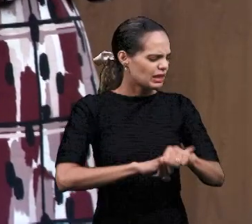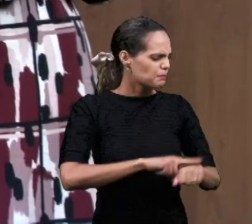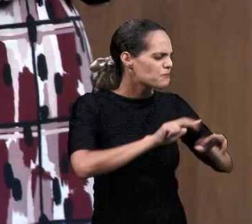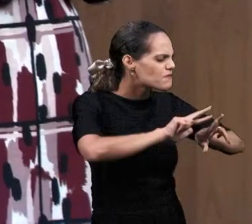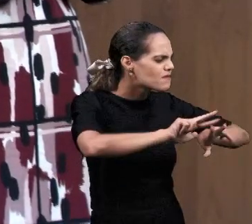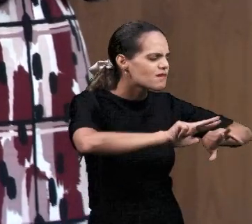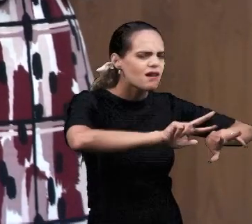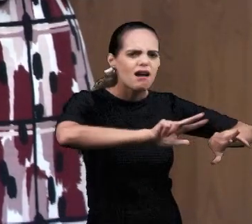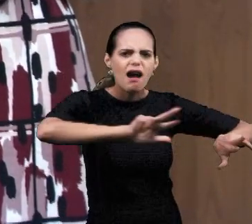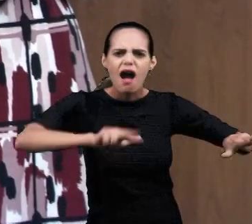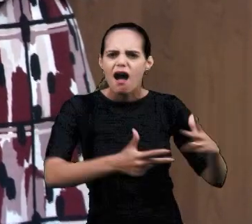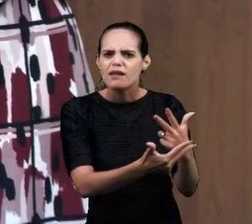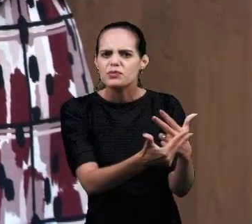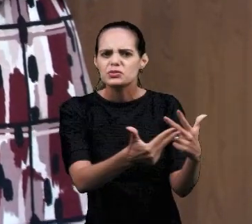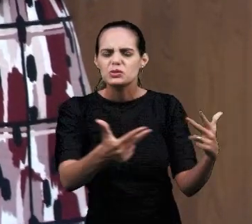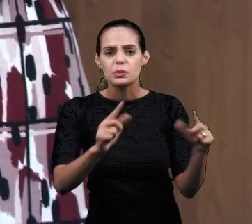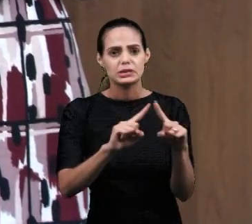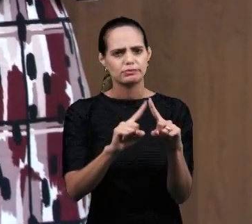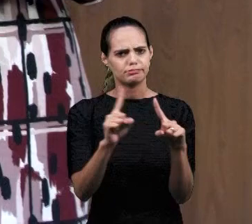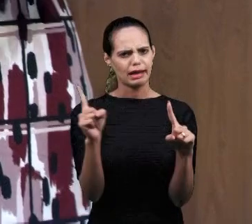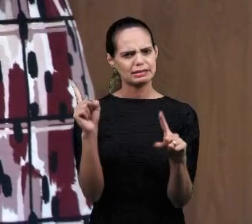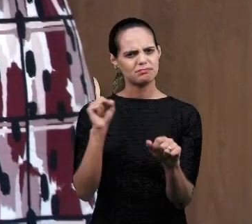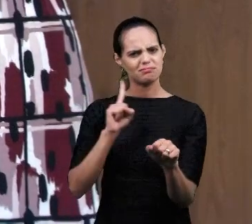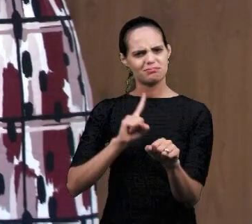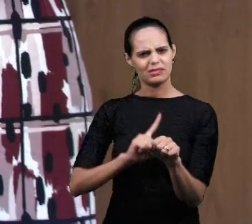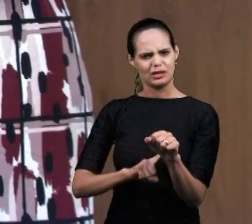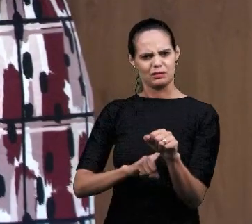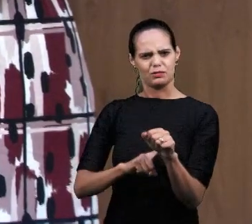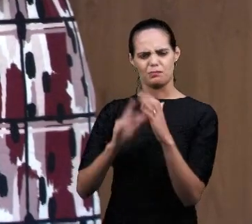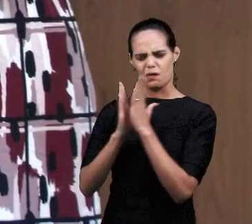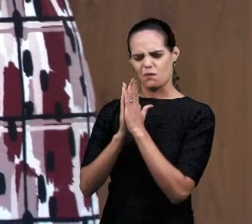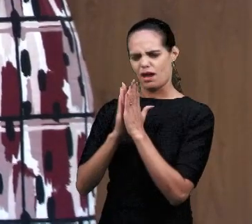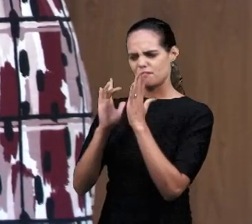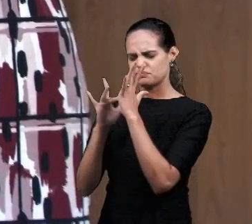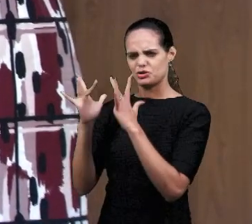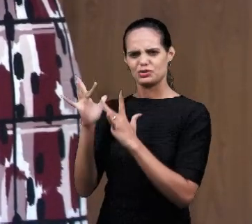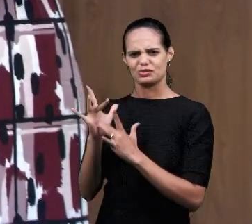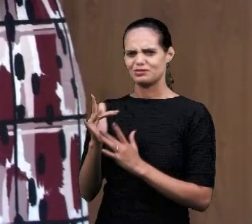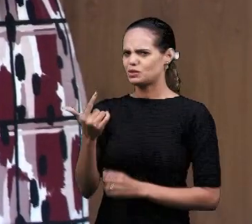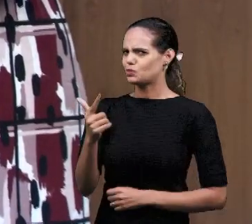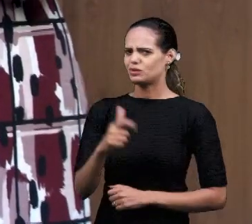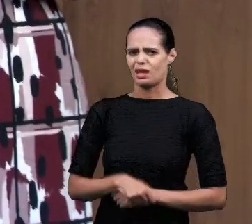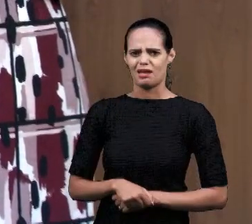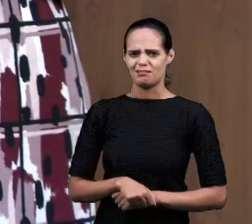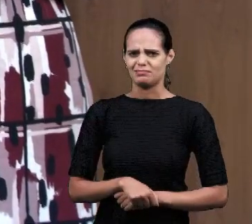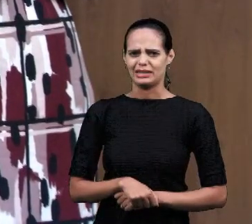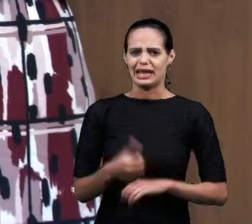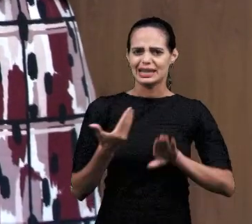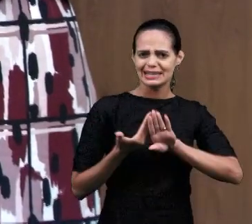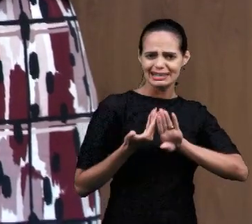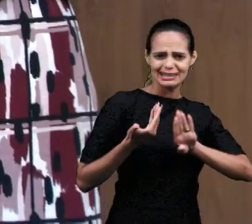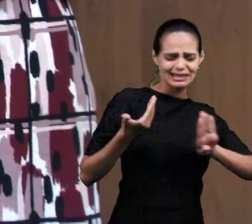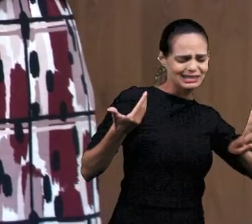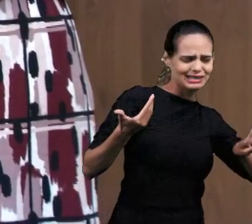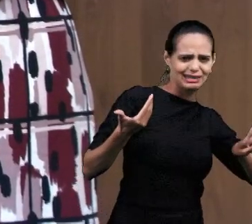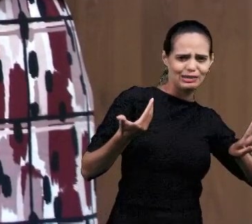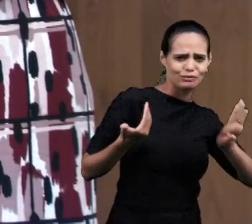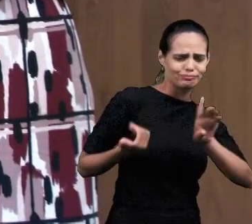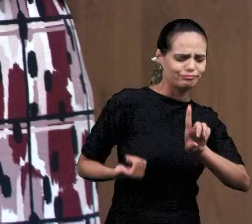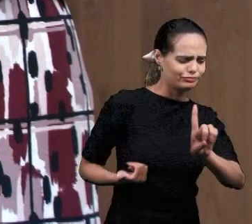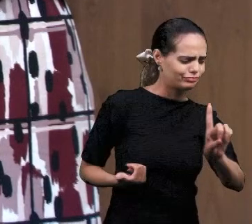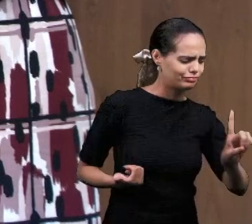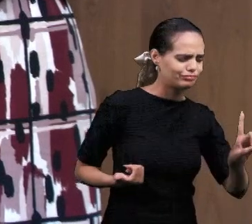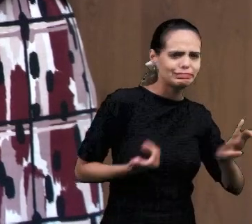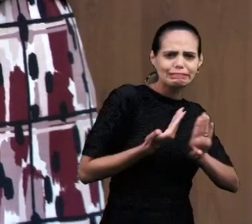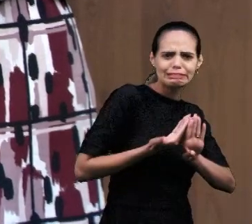Jésus. Avec cela, ils s'éloignent chaque fois plus de Dieu. Jésus est né